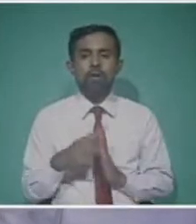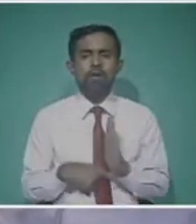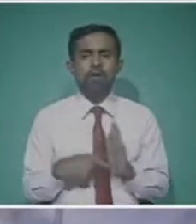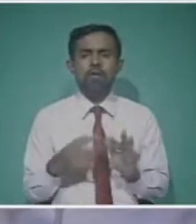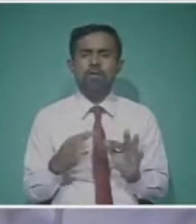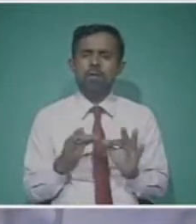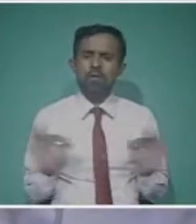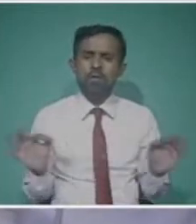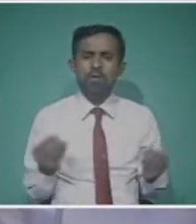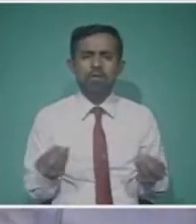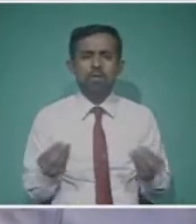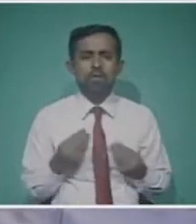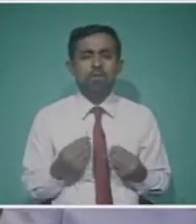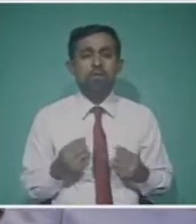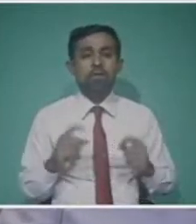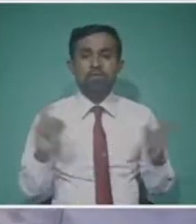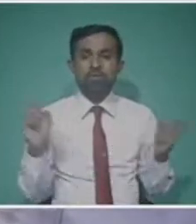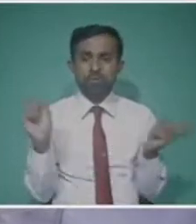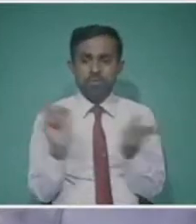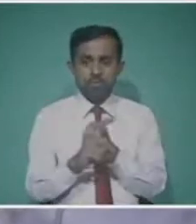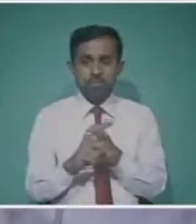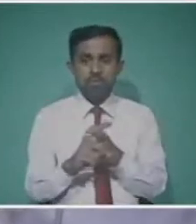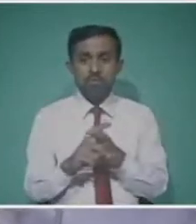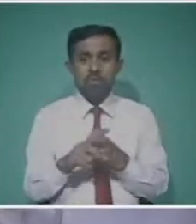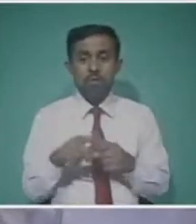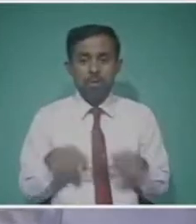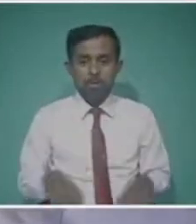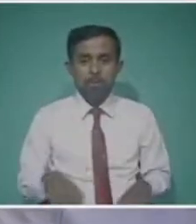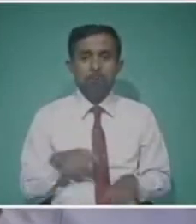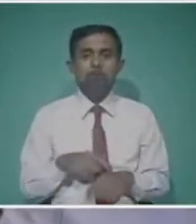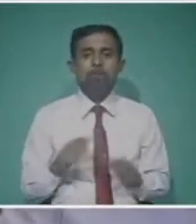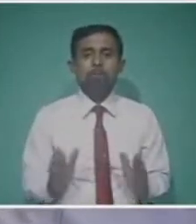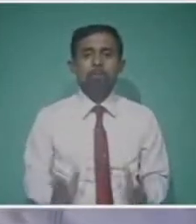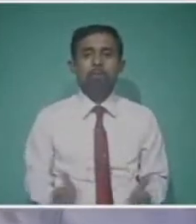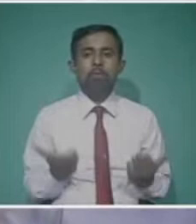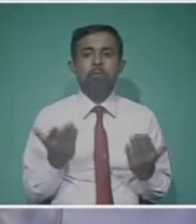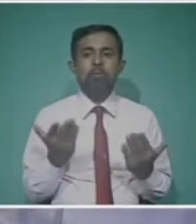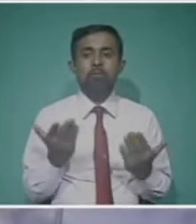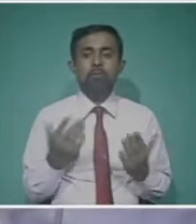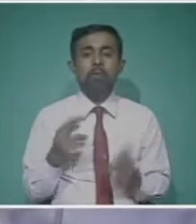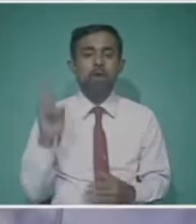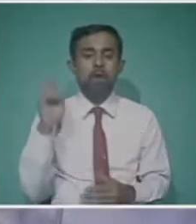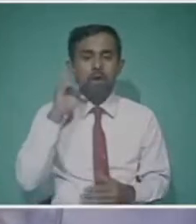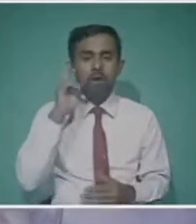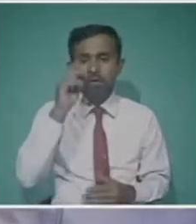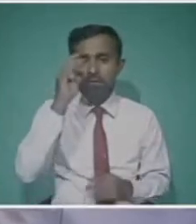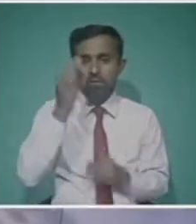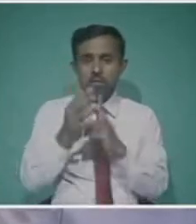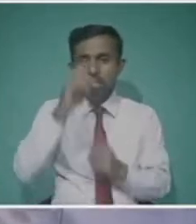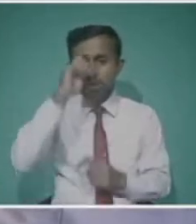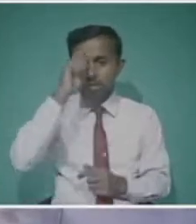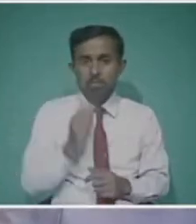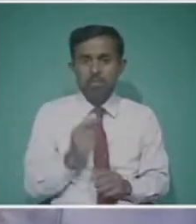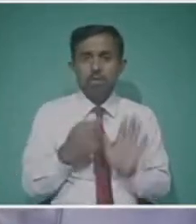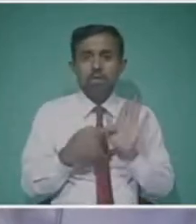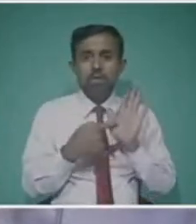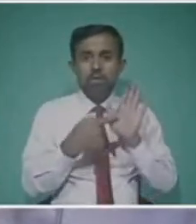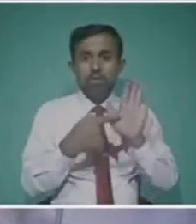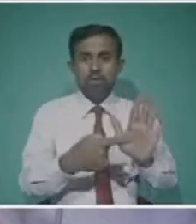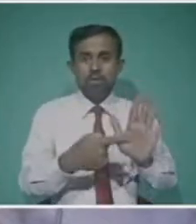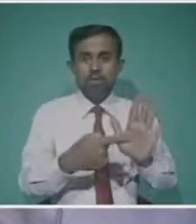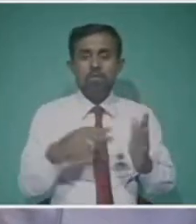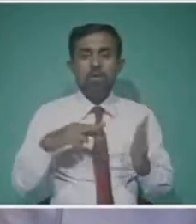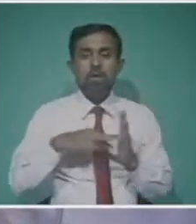නිදහස් කරගැනීමේ සටන තමයි දැන් මේ ආරම්භ කරලා තියෙන්නේ රනිල් වික්‍රමසිංහ ජනාධිපතිතුමා ඉදිරිපත් කරපු